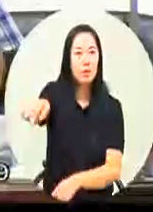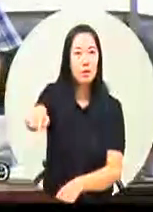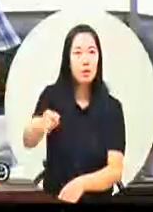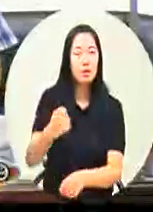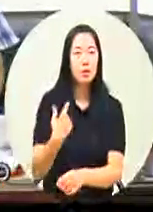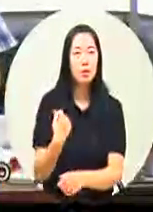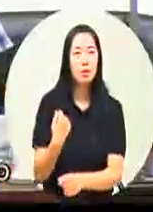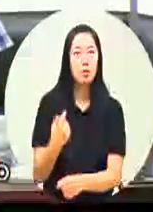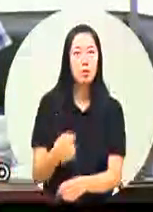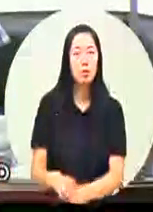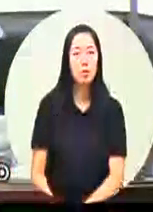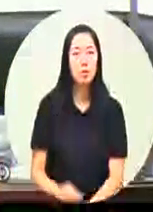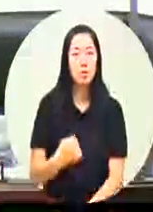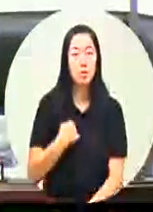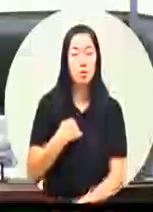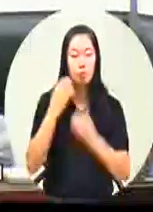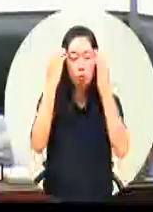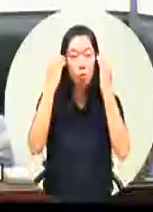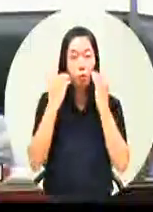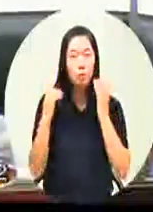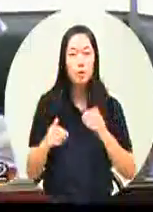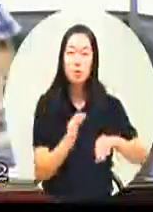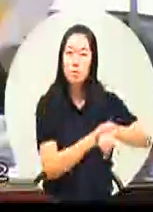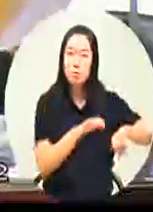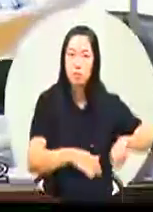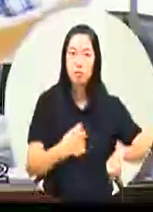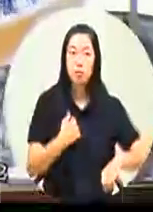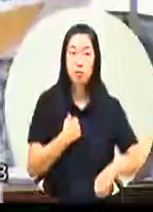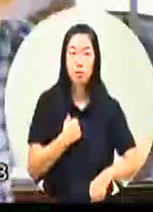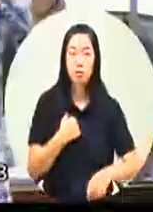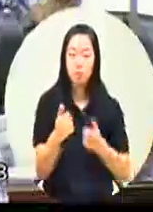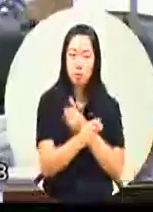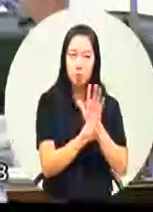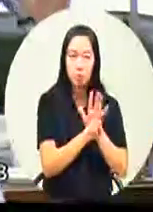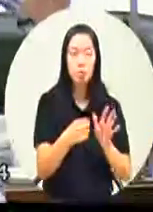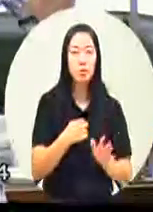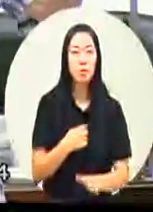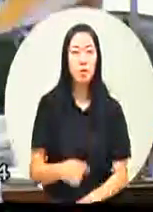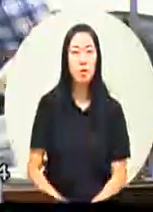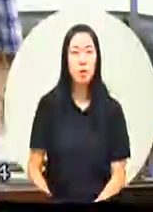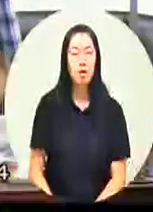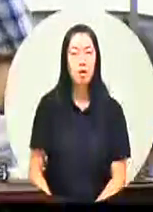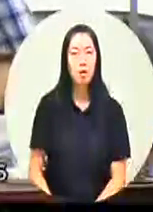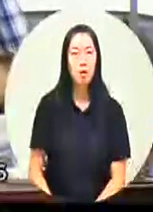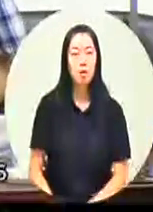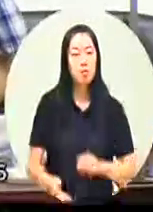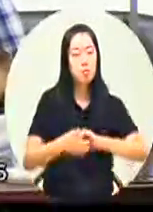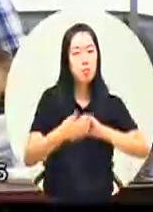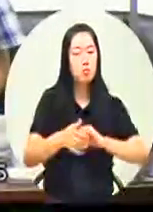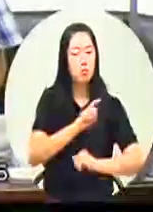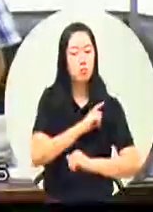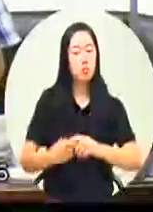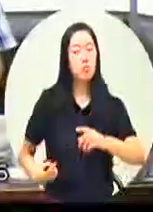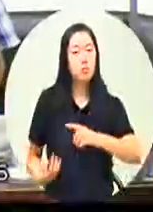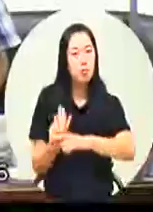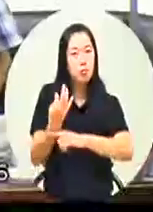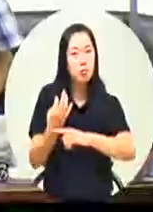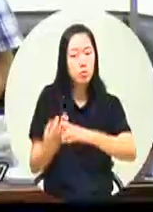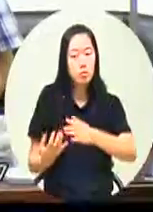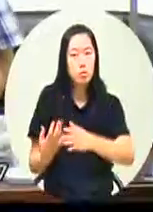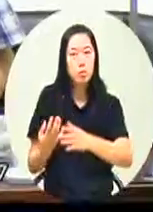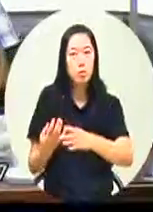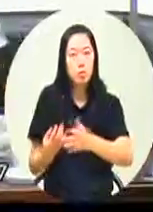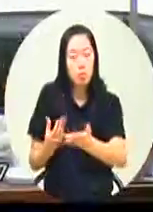的，我是南子区左营区的，哦，我想不一定完全只有用市场率，当然是一个重要的指